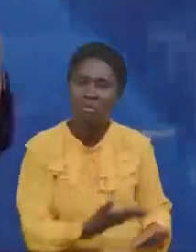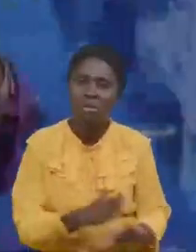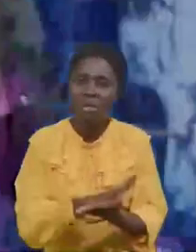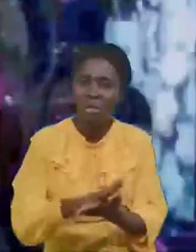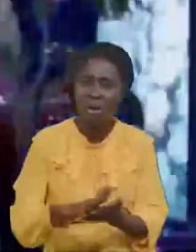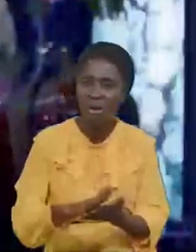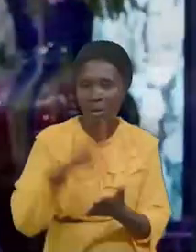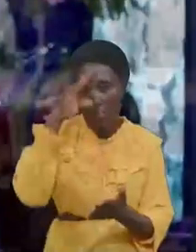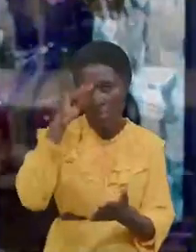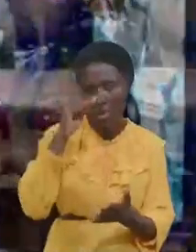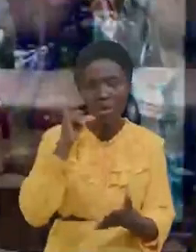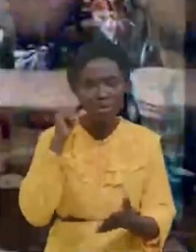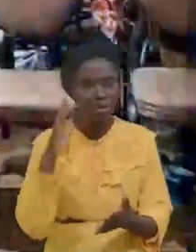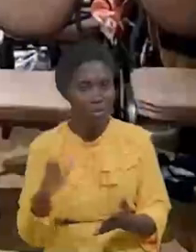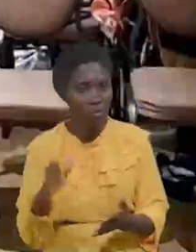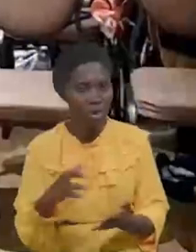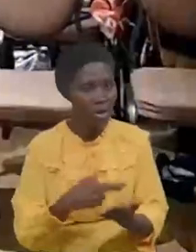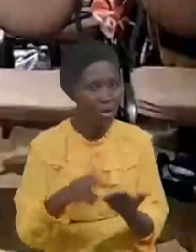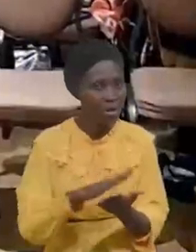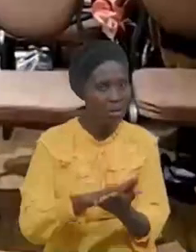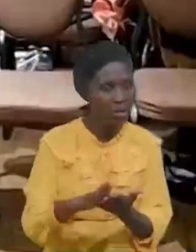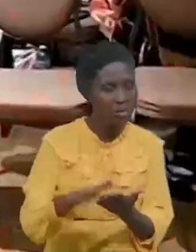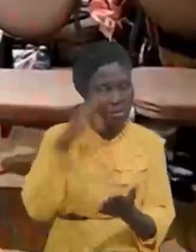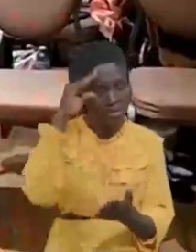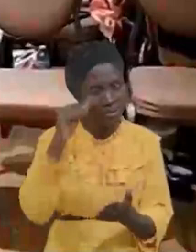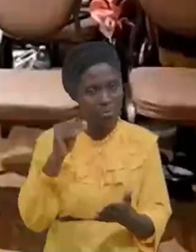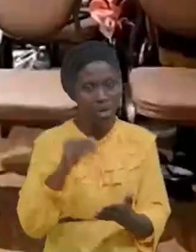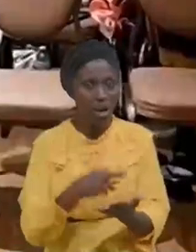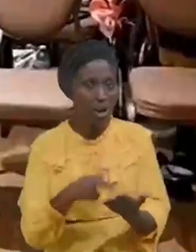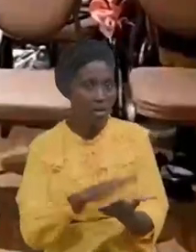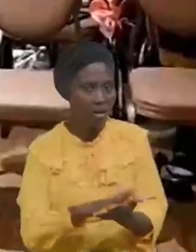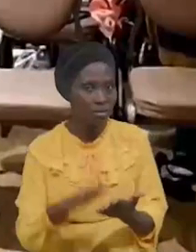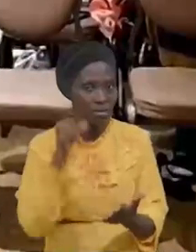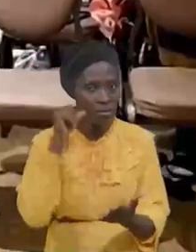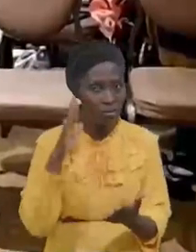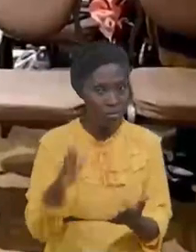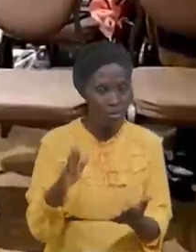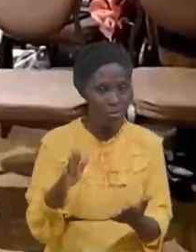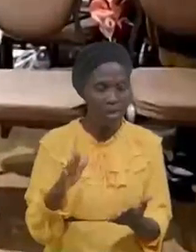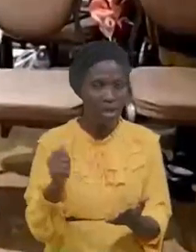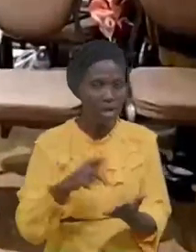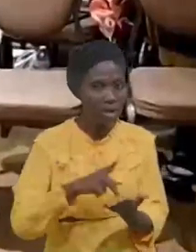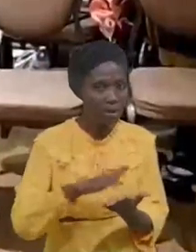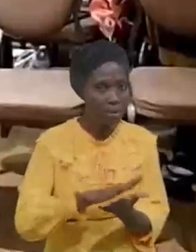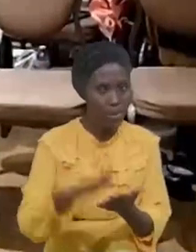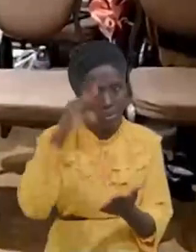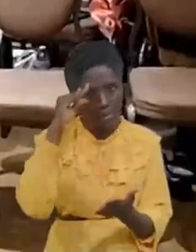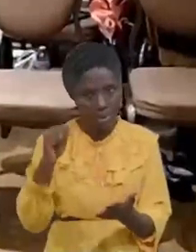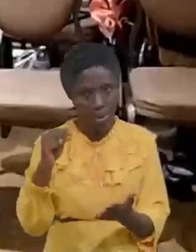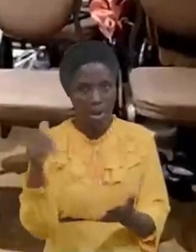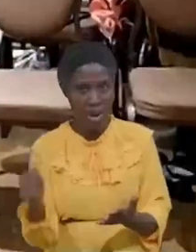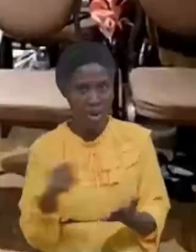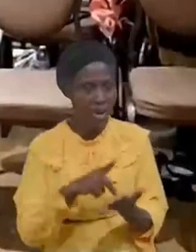sortira-t-il un homme pur? Comment peut-on faire sortir un homme pur, un homme juste, une femme